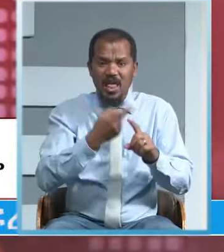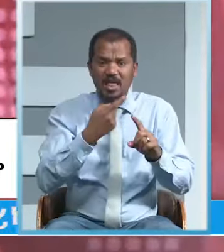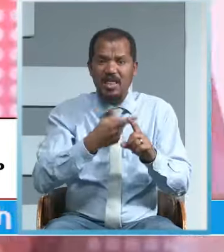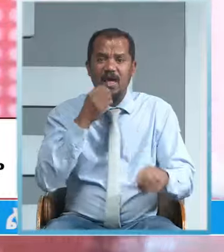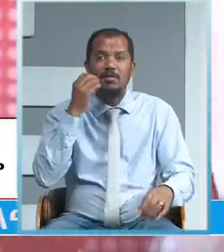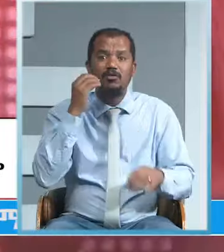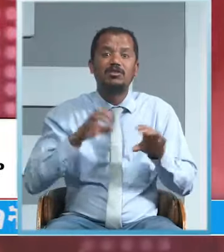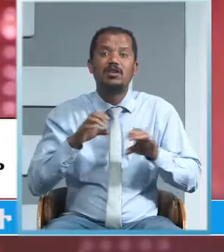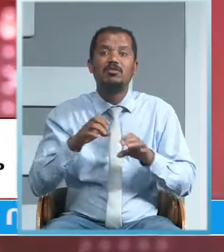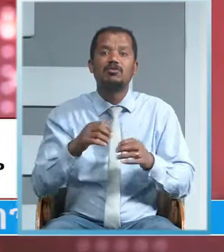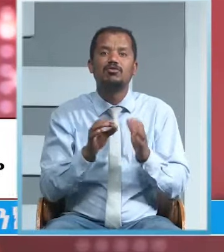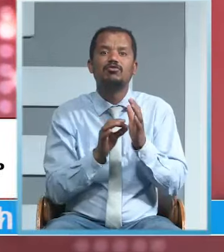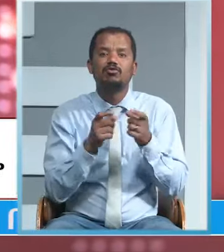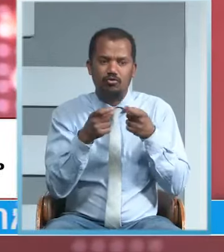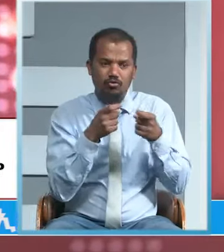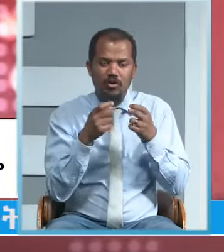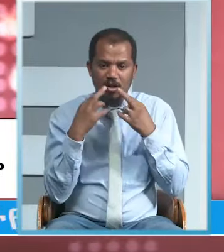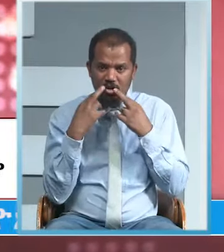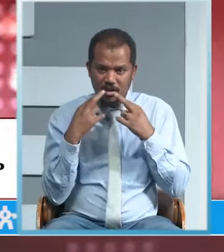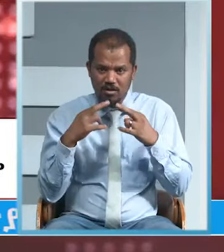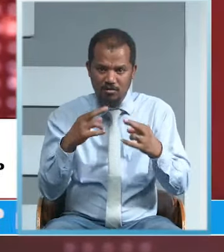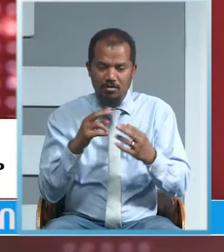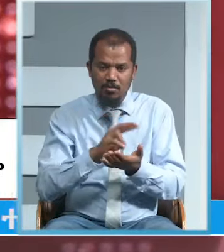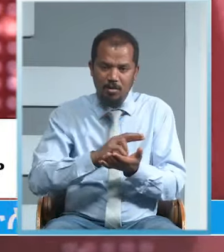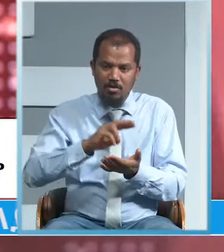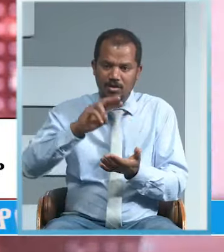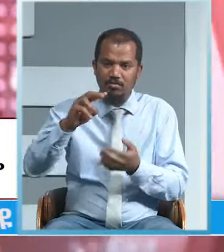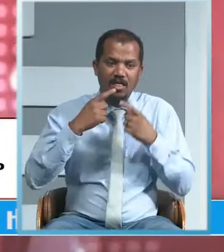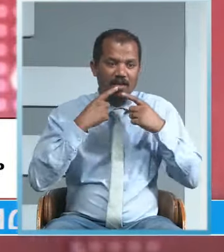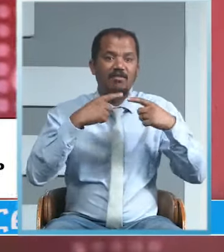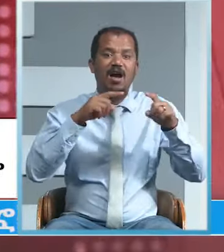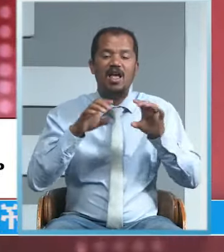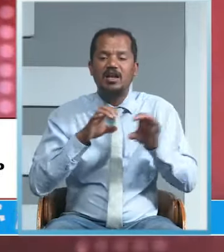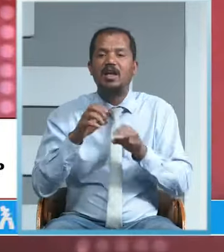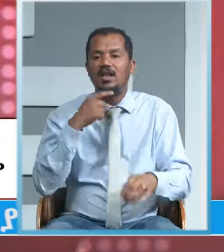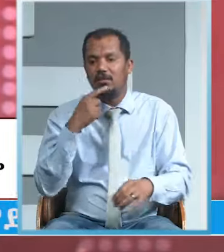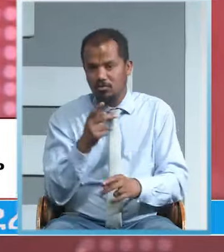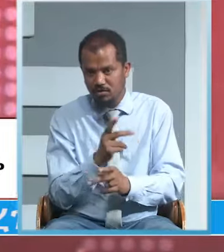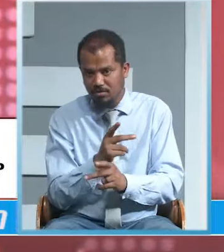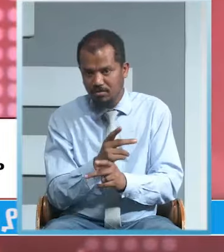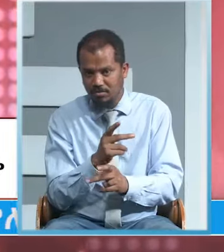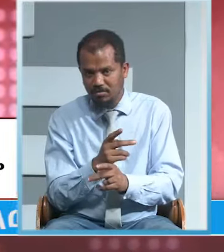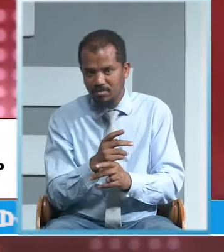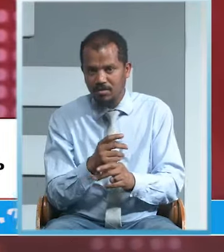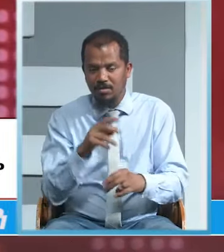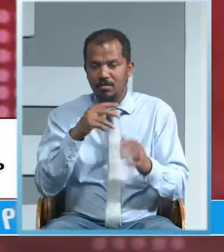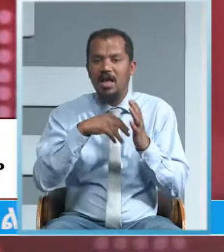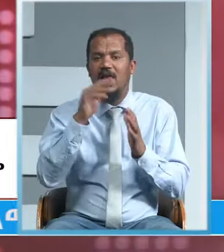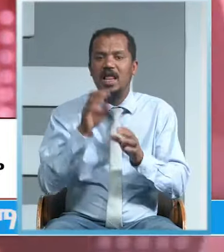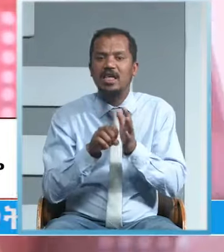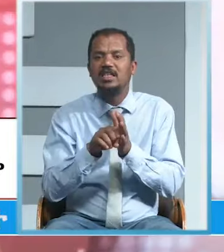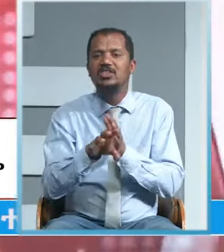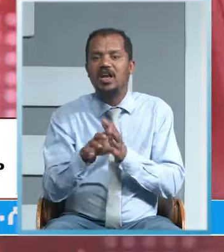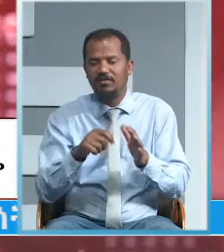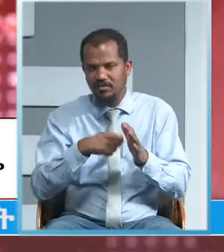ላይ ያደረገውን የቁጥጥር ሪፖርት በሁለት ሳምንት ውስጥ ይፋ ያደርጋል ተብሎ እንደሚጠበቅ የመቀለ ቅርንጫፍ ጽህፈት